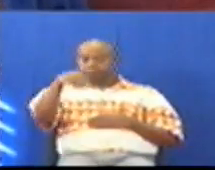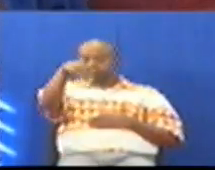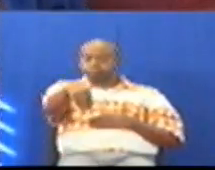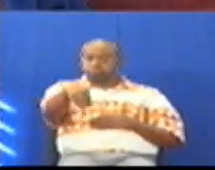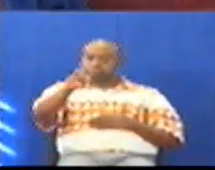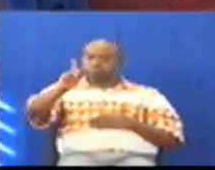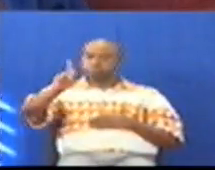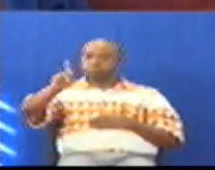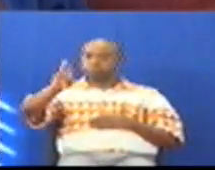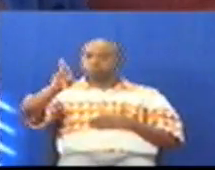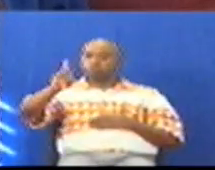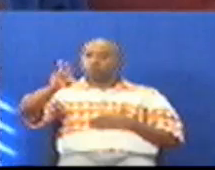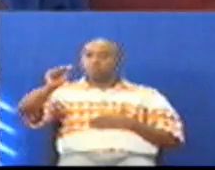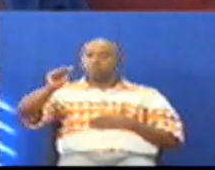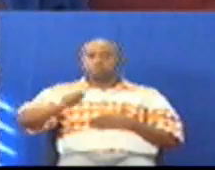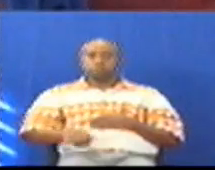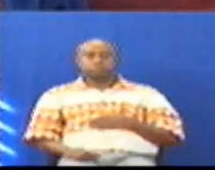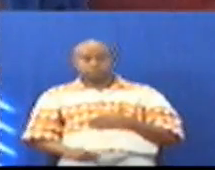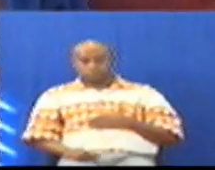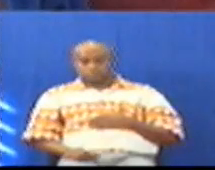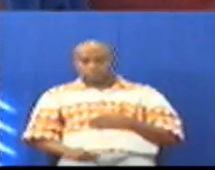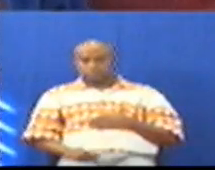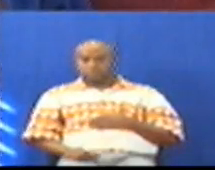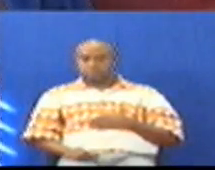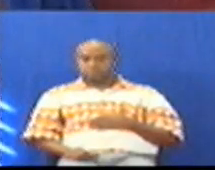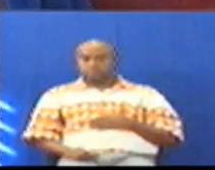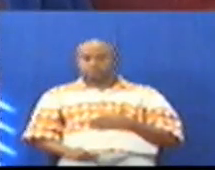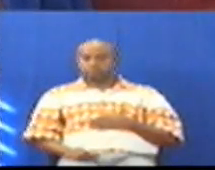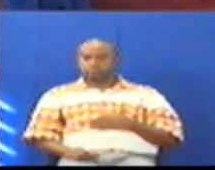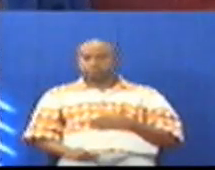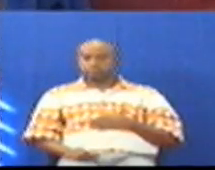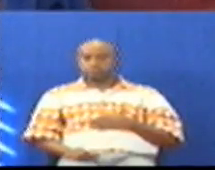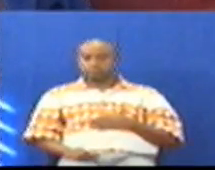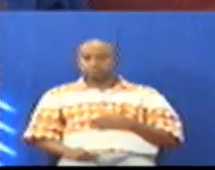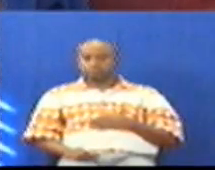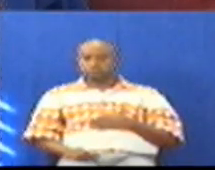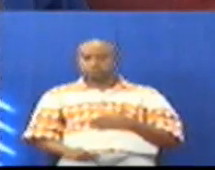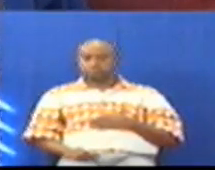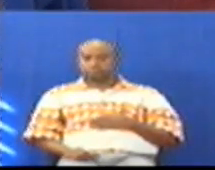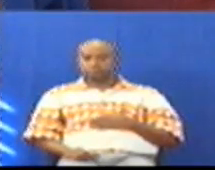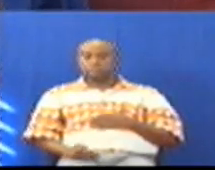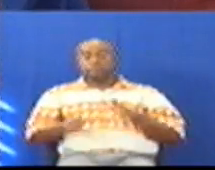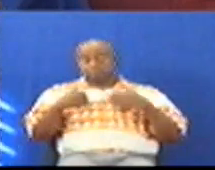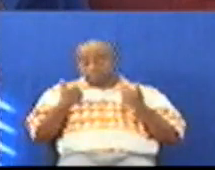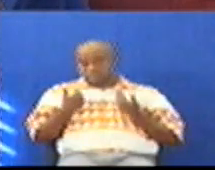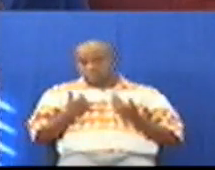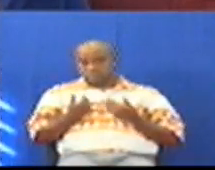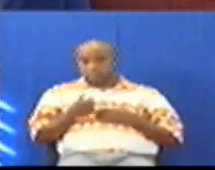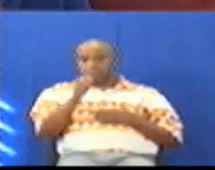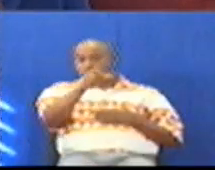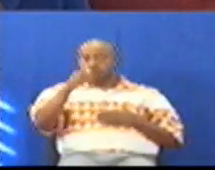na atafuatiwa na Mheshimiwa Upendo Furaha Peneza ambaye yuko huko huko Msekwa. Kwa hiyo watu wangu wa mitambo,